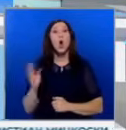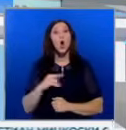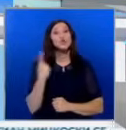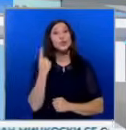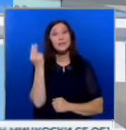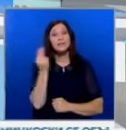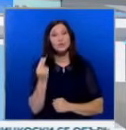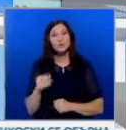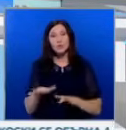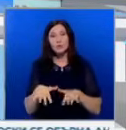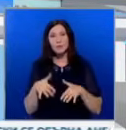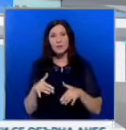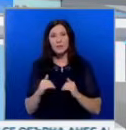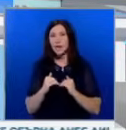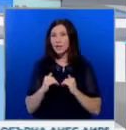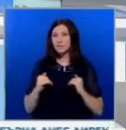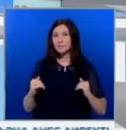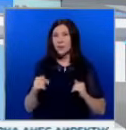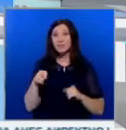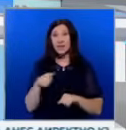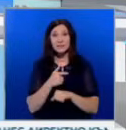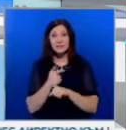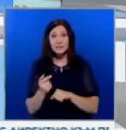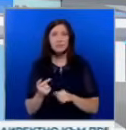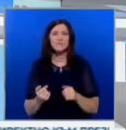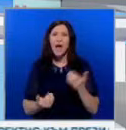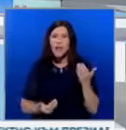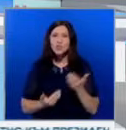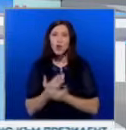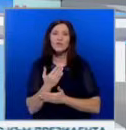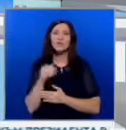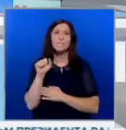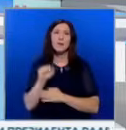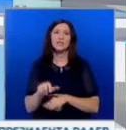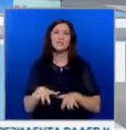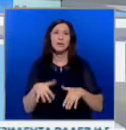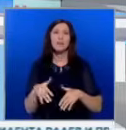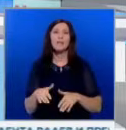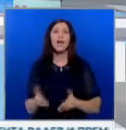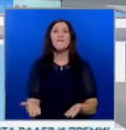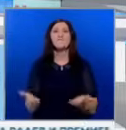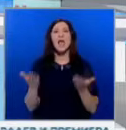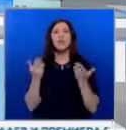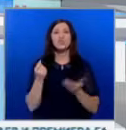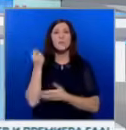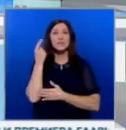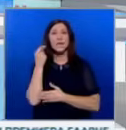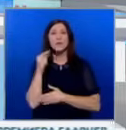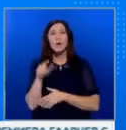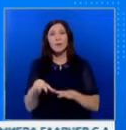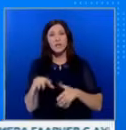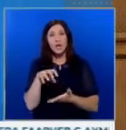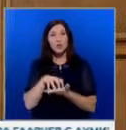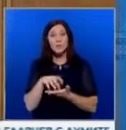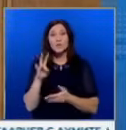Още един сюжет от парламента. Разцепление тази седмица и в най-новата партия в парламент. Величие. Председателят на парламентарната